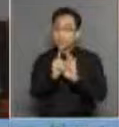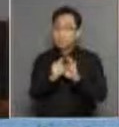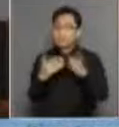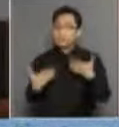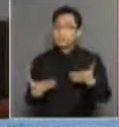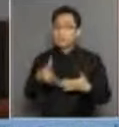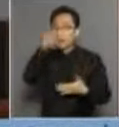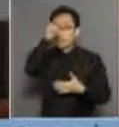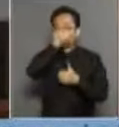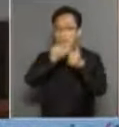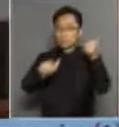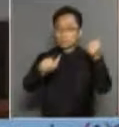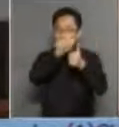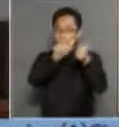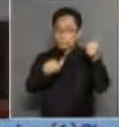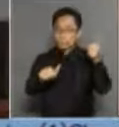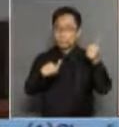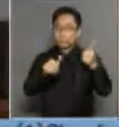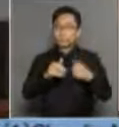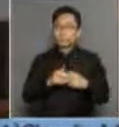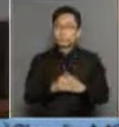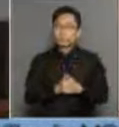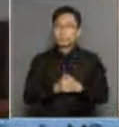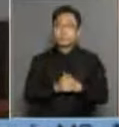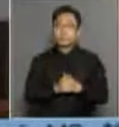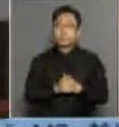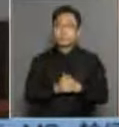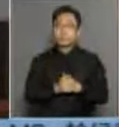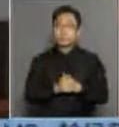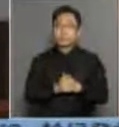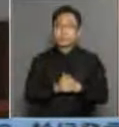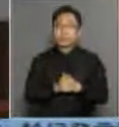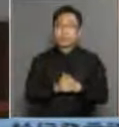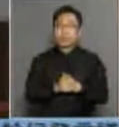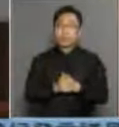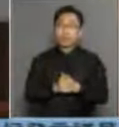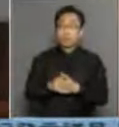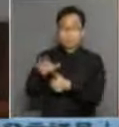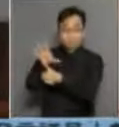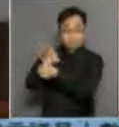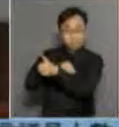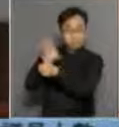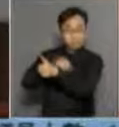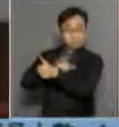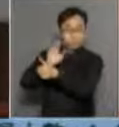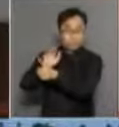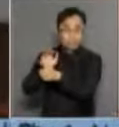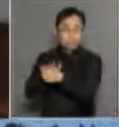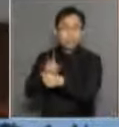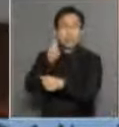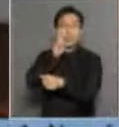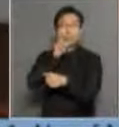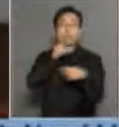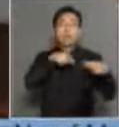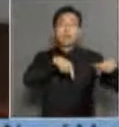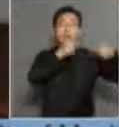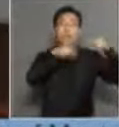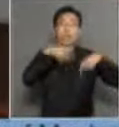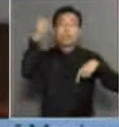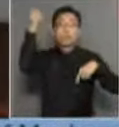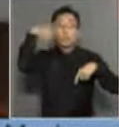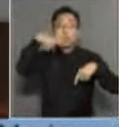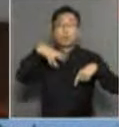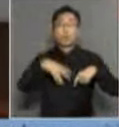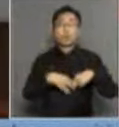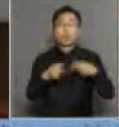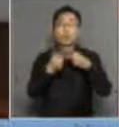政會議成員係可以有樣學樣，好似林煥光咁，都試過公開發表